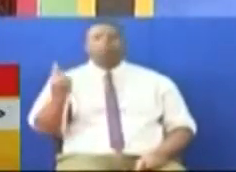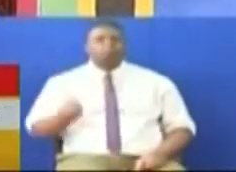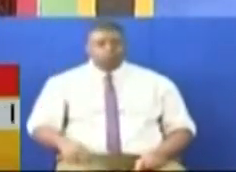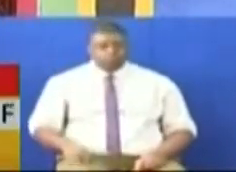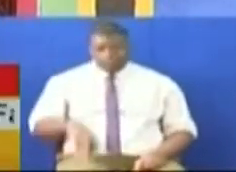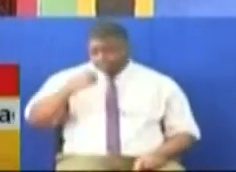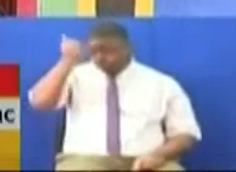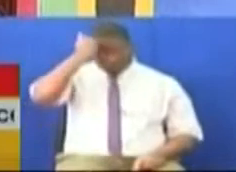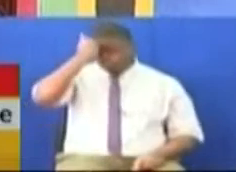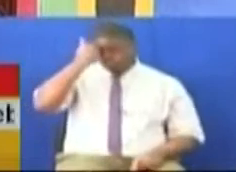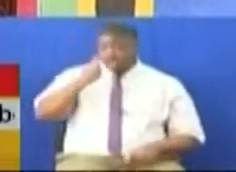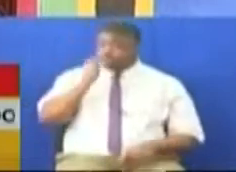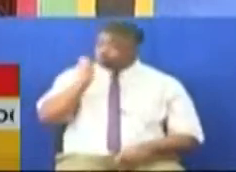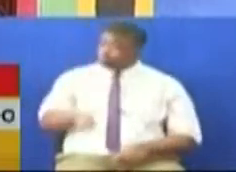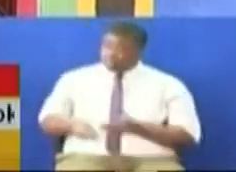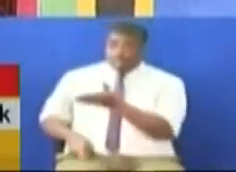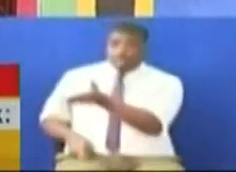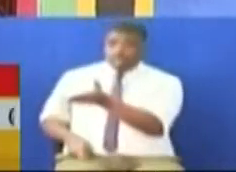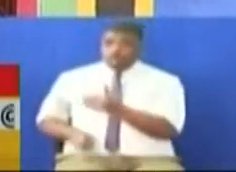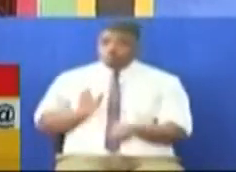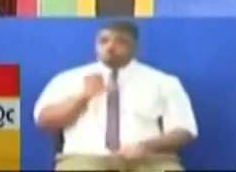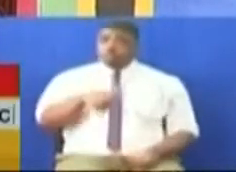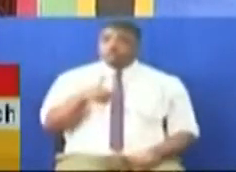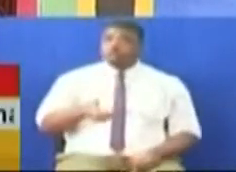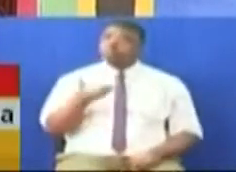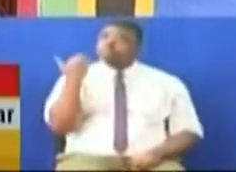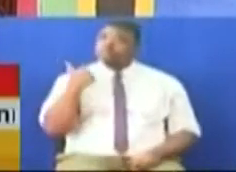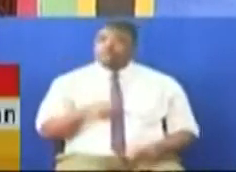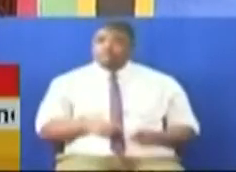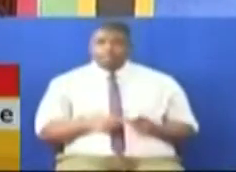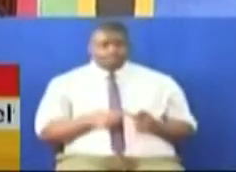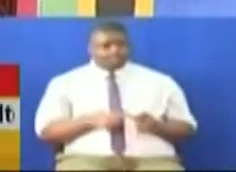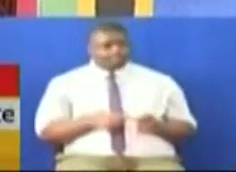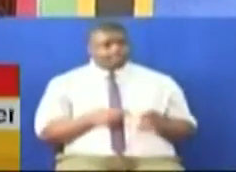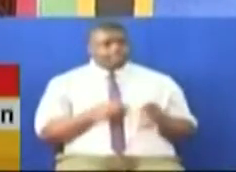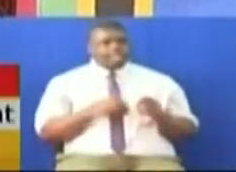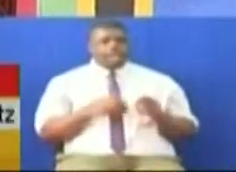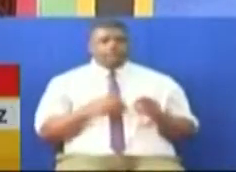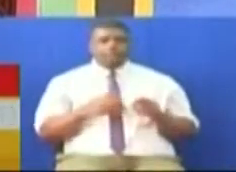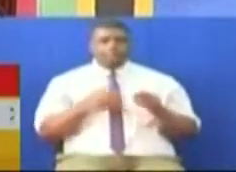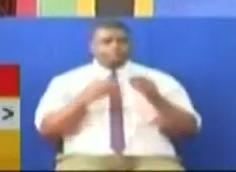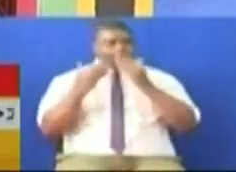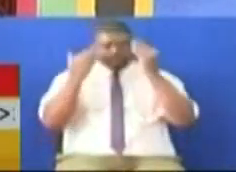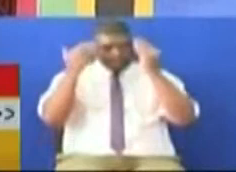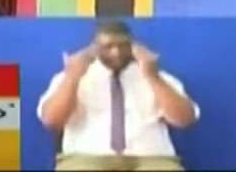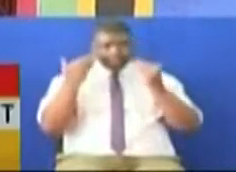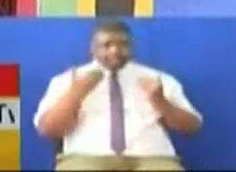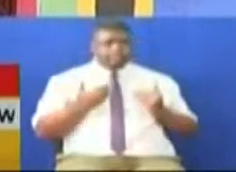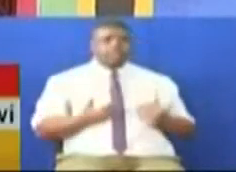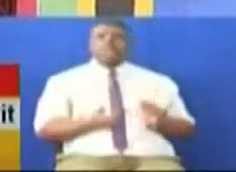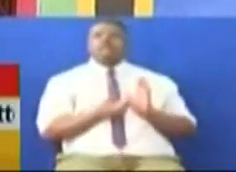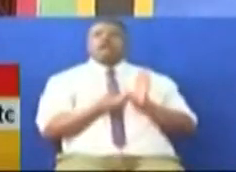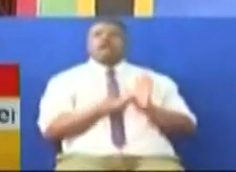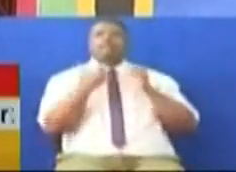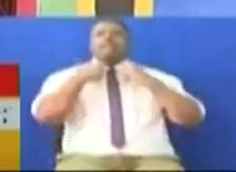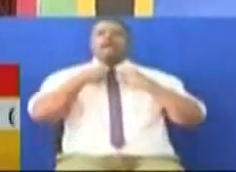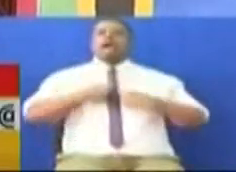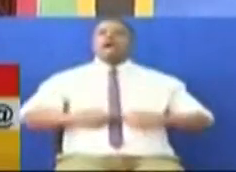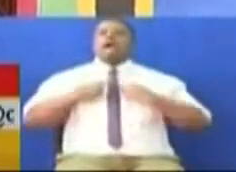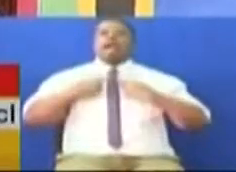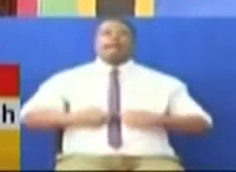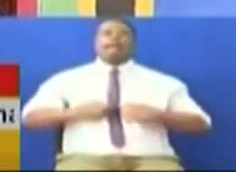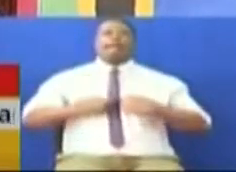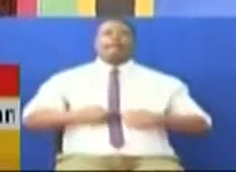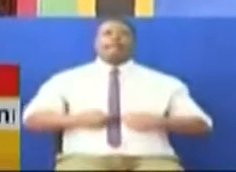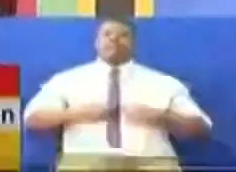mwaka uliopita kulikuwa na mgogoro pia wa meya wetu wa jiji la Dar es Salaam. Ilitokea kwa sababu ya mgogoro wa mkataba huu, lakini meya